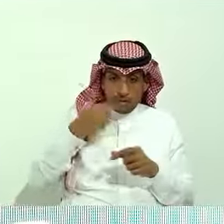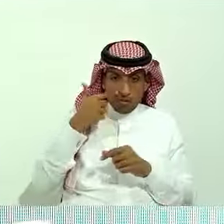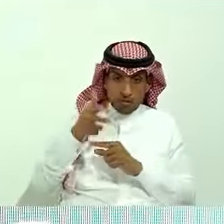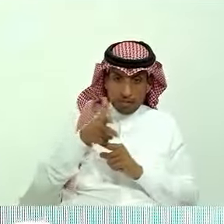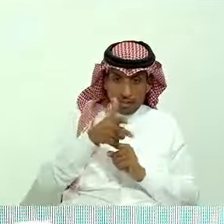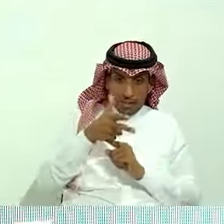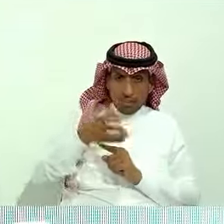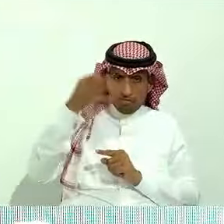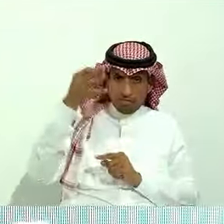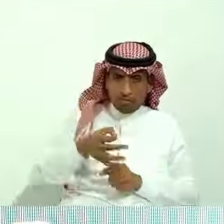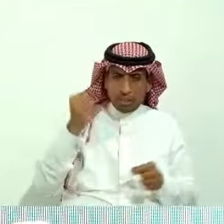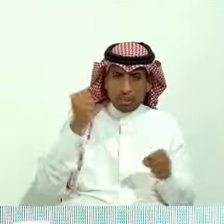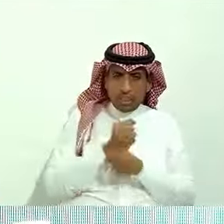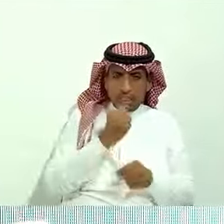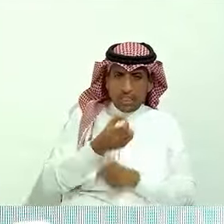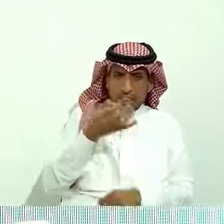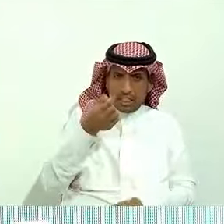لهالدرجة من الدقة